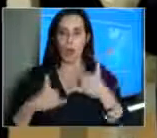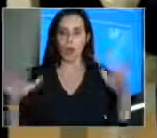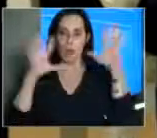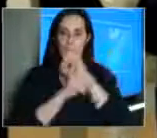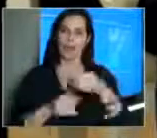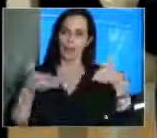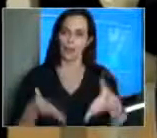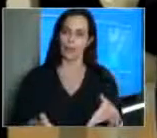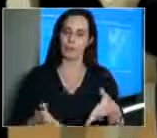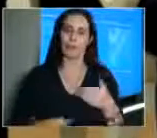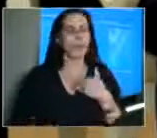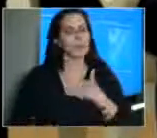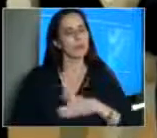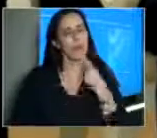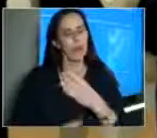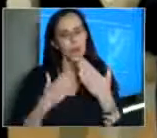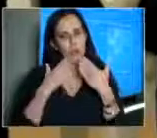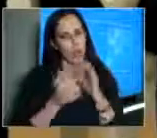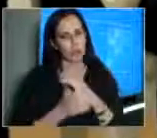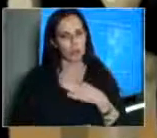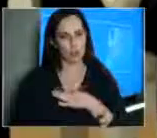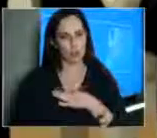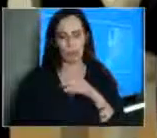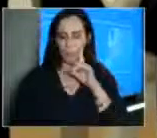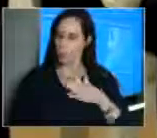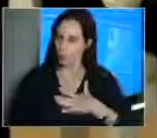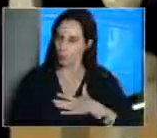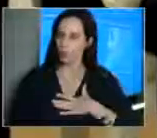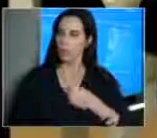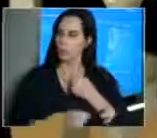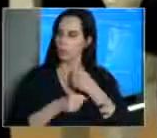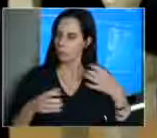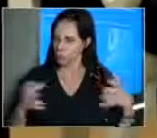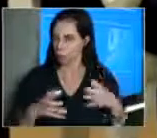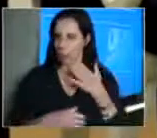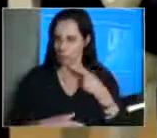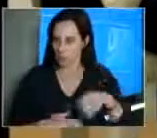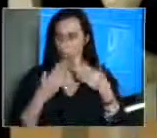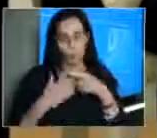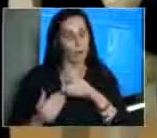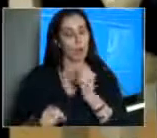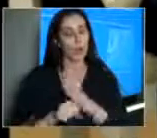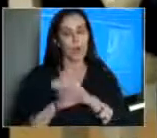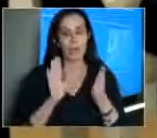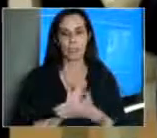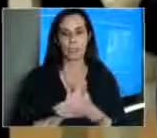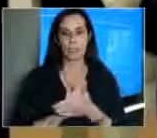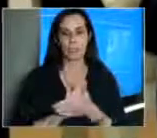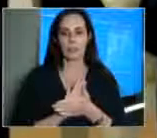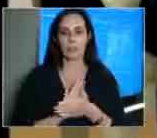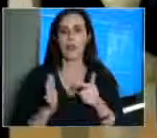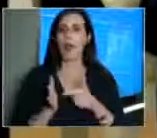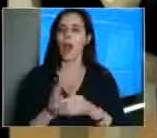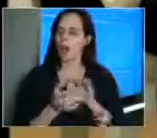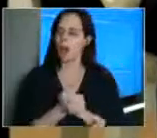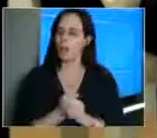בלילה. אני רוצה להודות לך, ידידי, בשמי ובשם עם ישראל, על מה שעשית, על